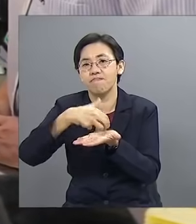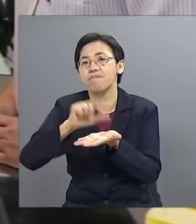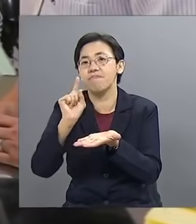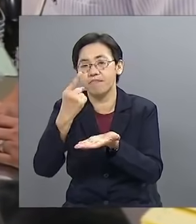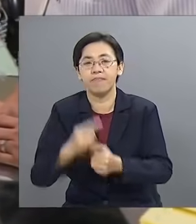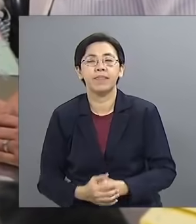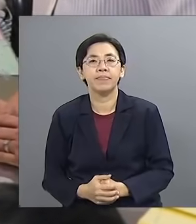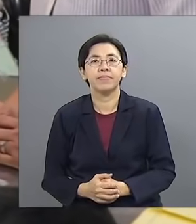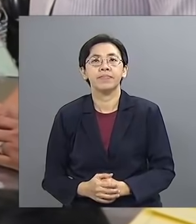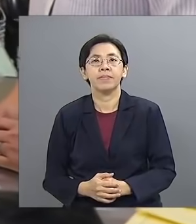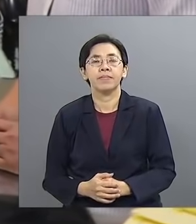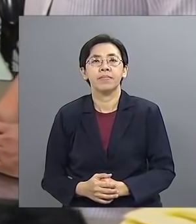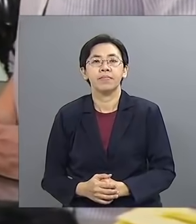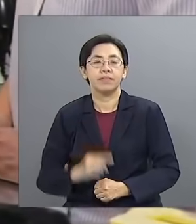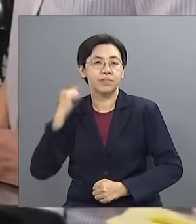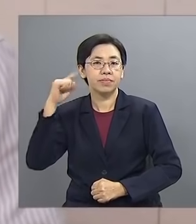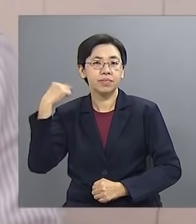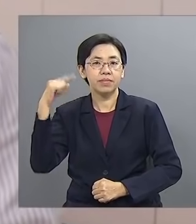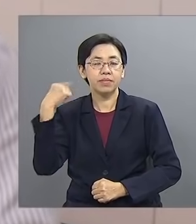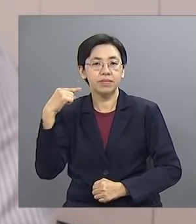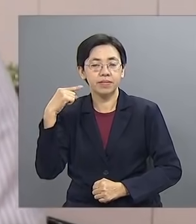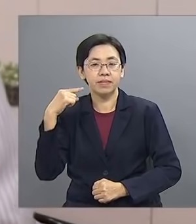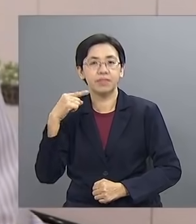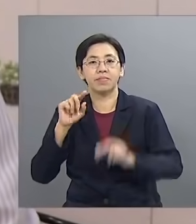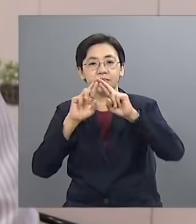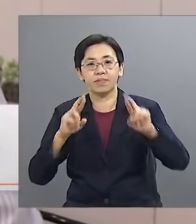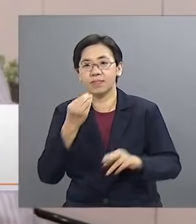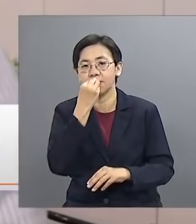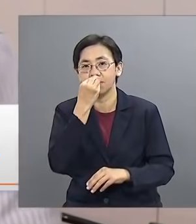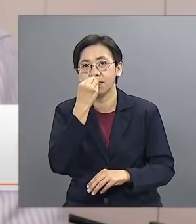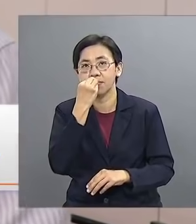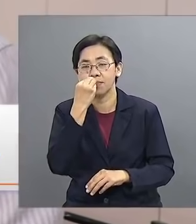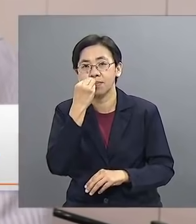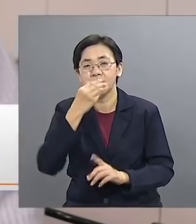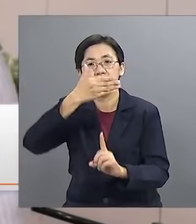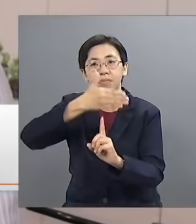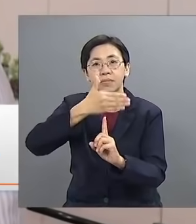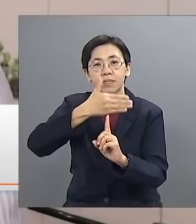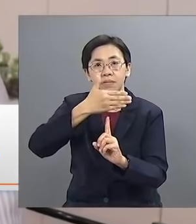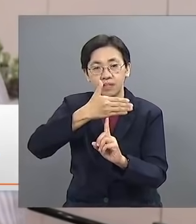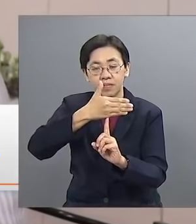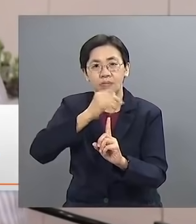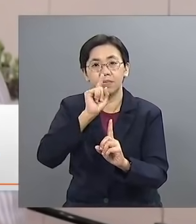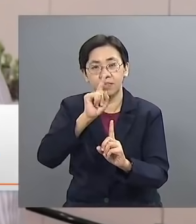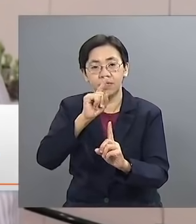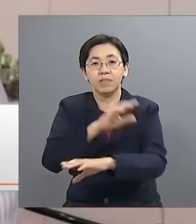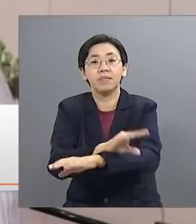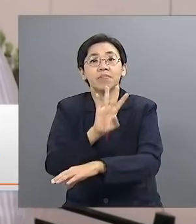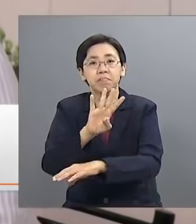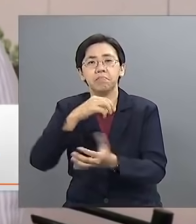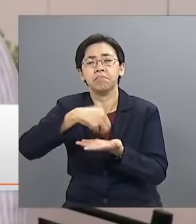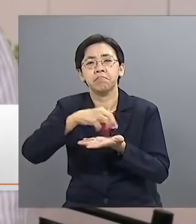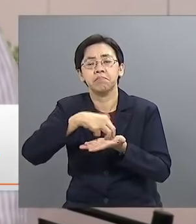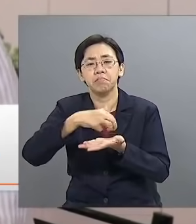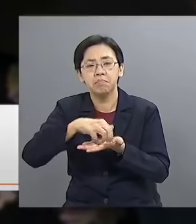างปรณีอมรศิลป์เป็นผู้ประกอบการร้านอาหารแห่งหนึ่งในซอยโกสุมนิเวศซอย1เขตหลัก4นี่ก็ยอมรับนะคะว่าสถ